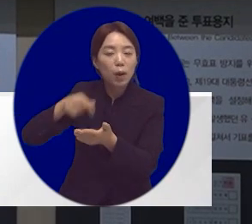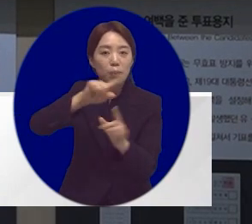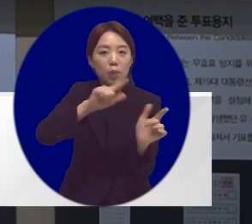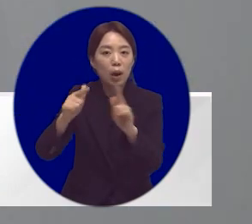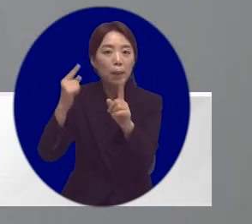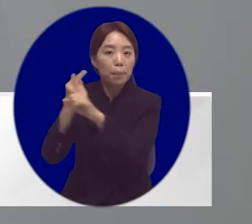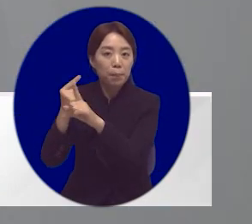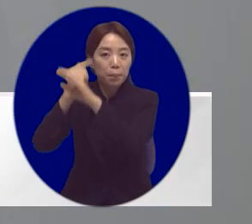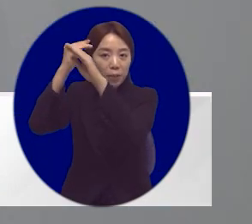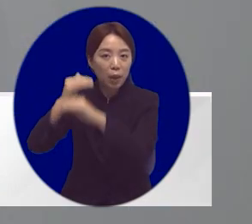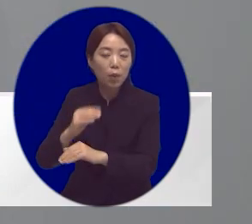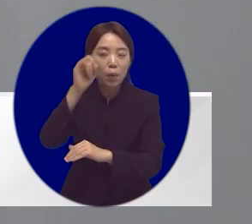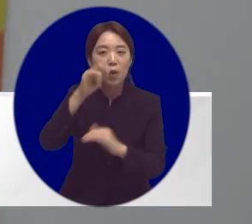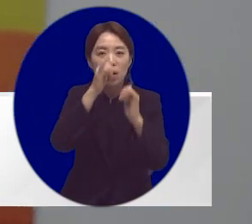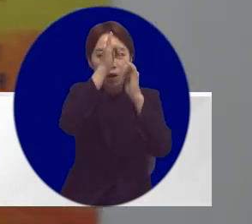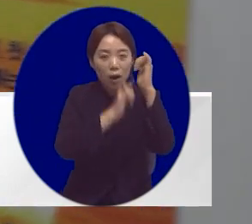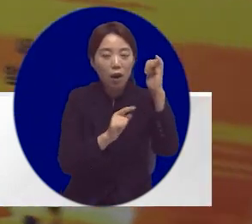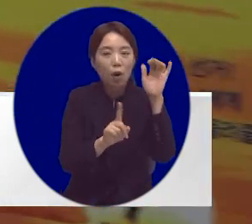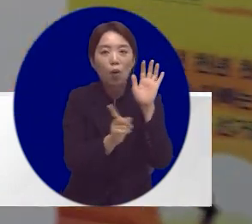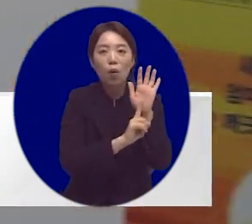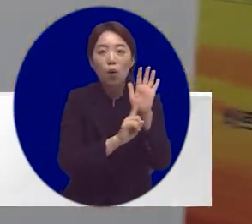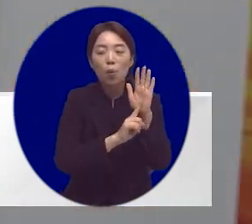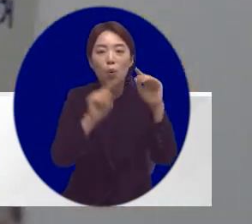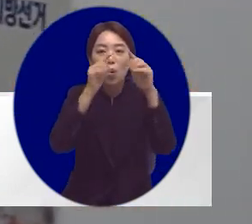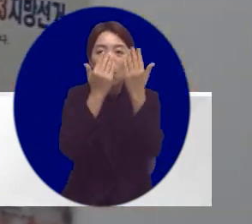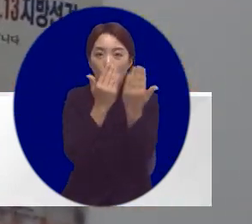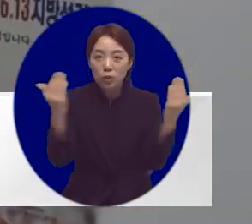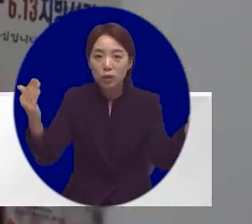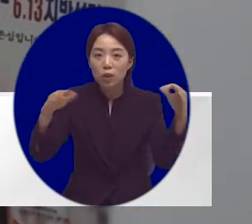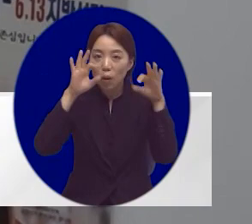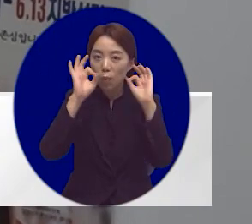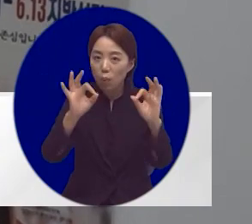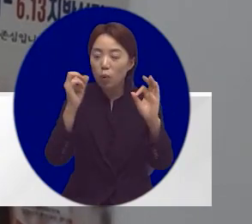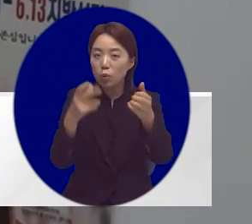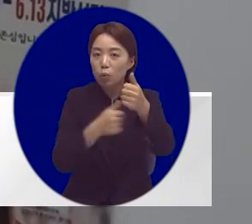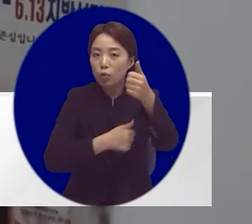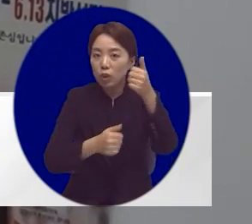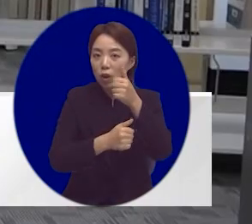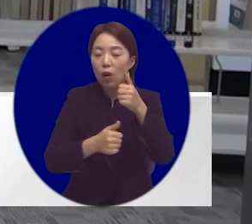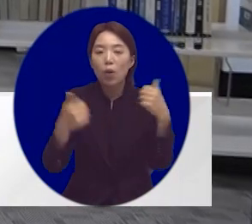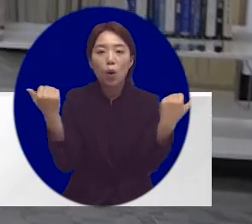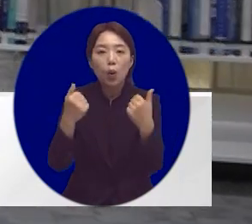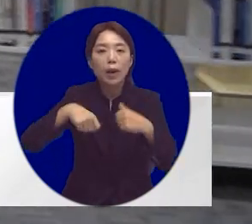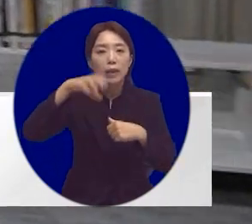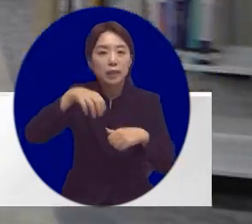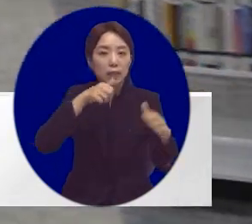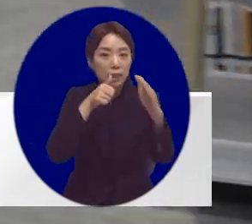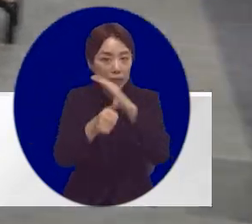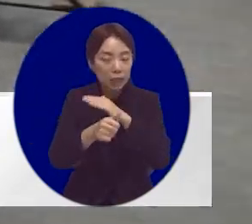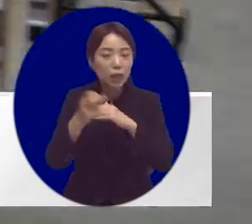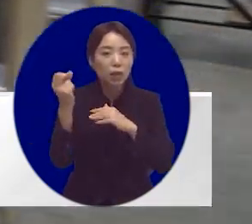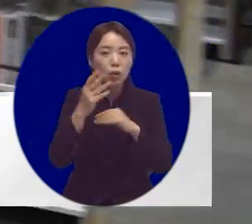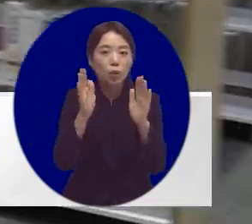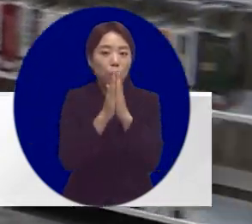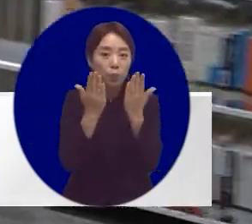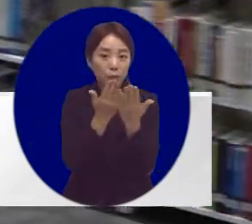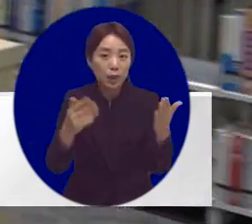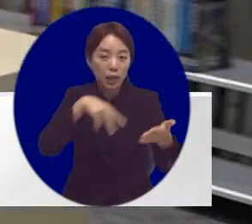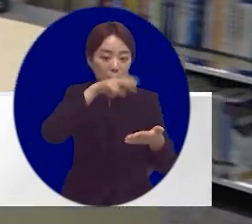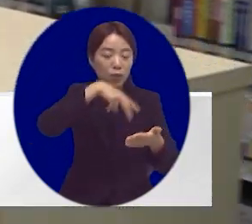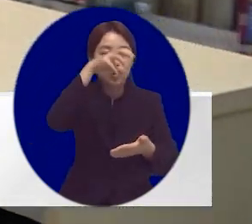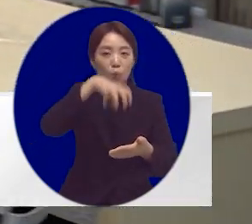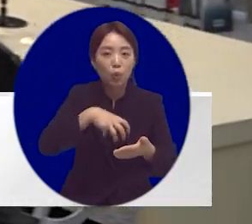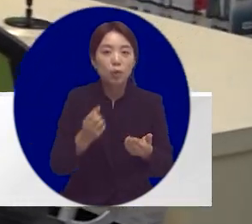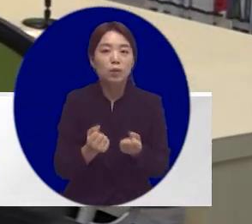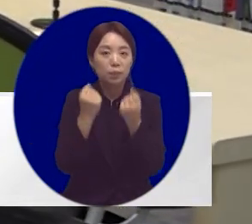변천사, 역대 공직선거 홍보 포스터 관람, 위원 회의실 탐방, 선거도서관 소개 및 이용 방법 안내